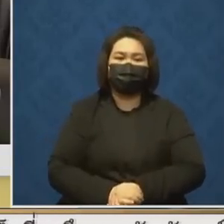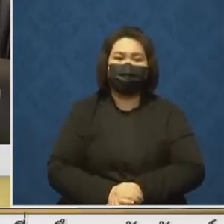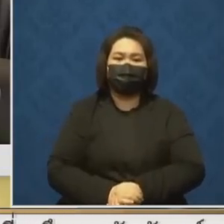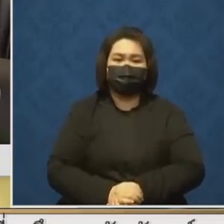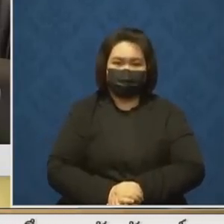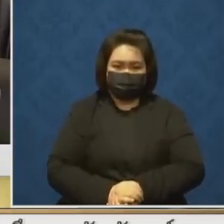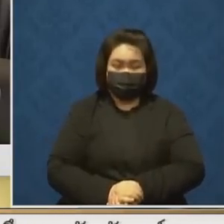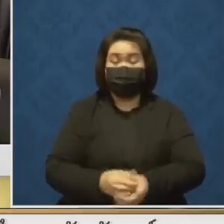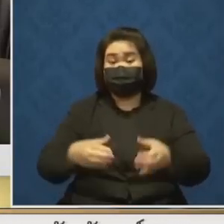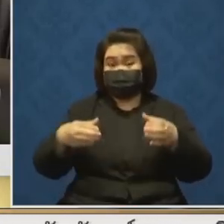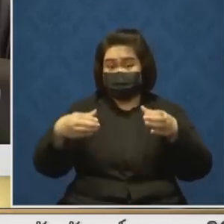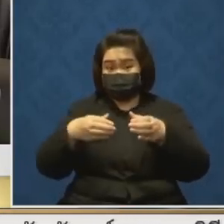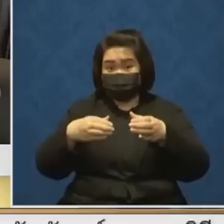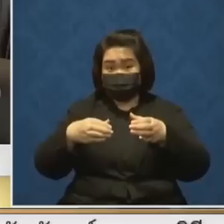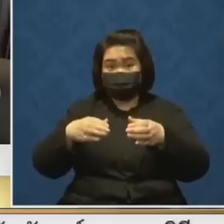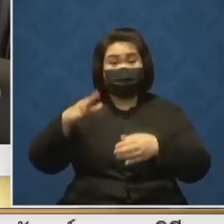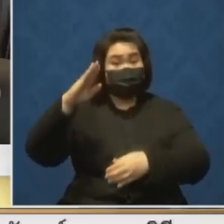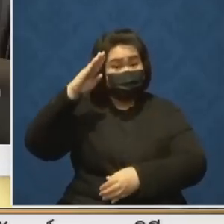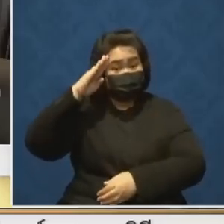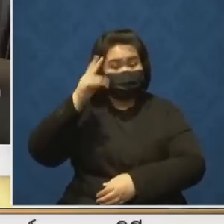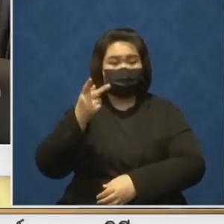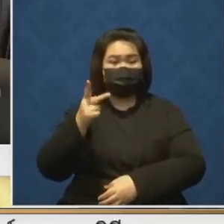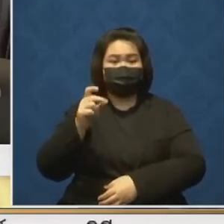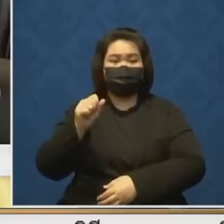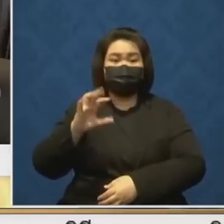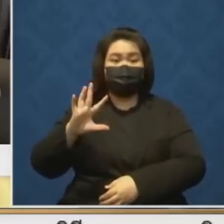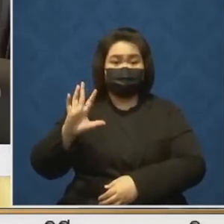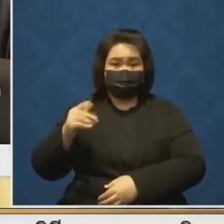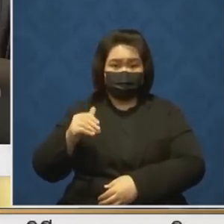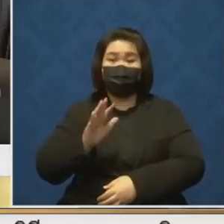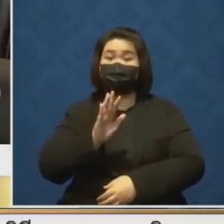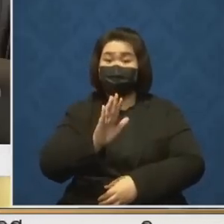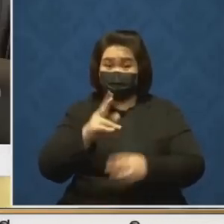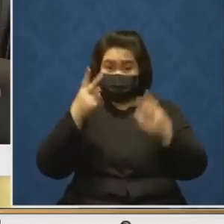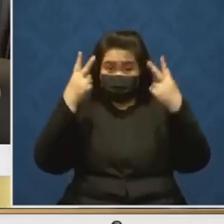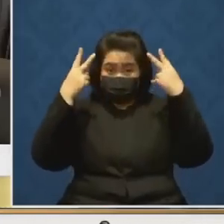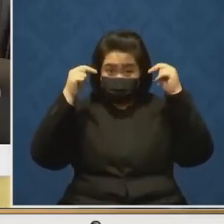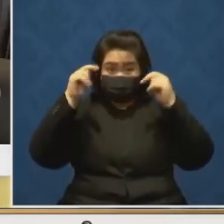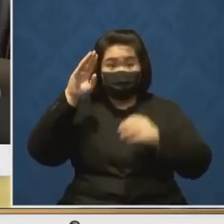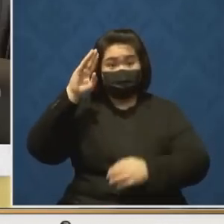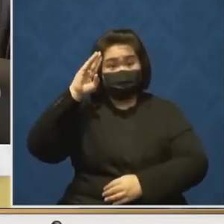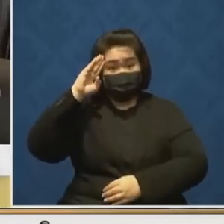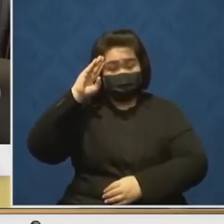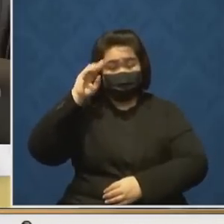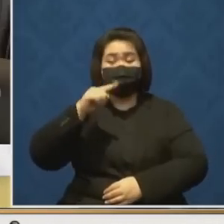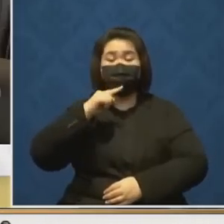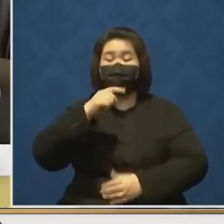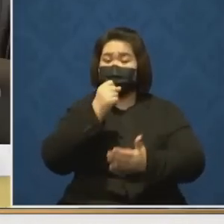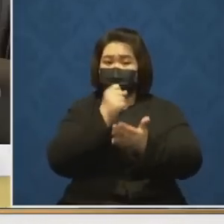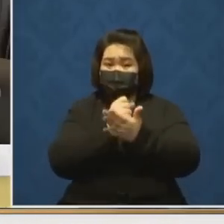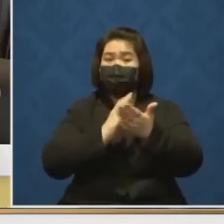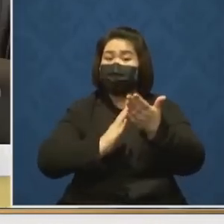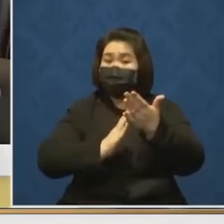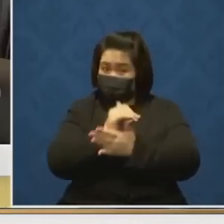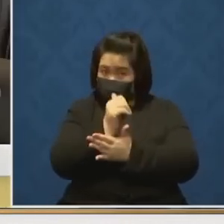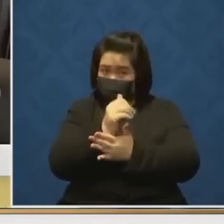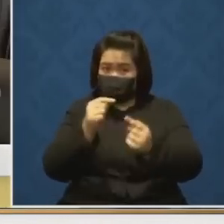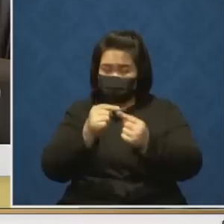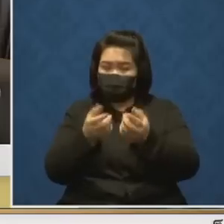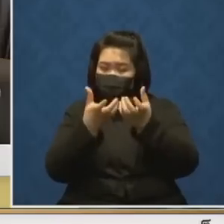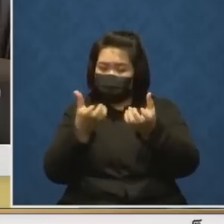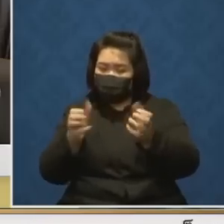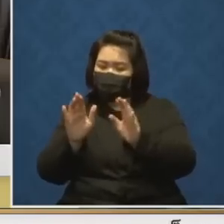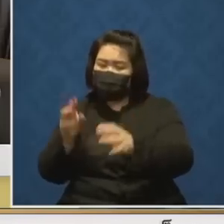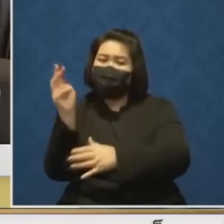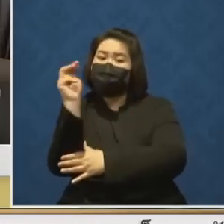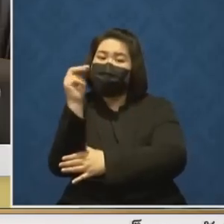คณะรฐประหารขอสอชอของคนเอกประยุษได้อนุมาติโครงการพพธภัฑไม้มีค่าตั้งแต่สองกรักฎาคม